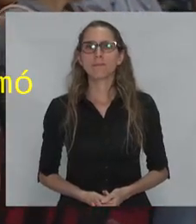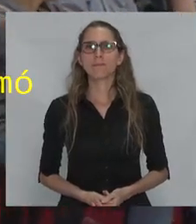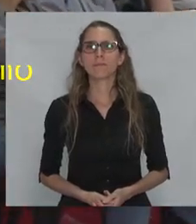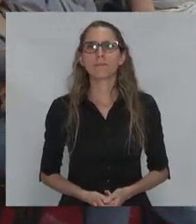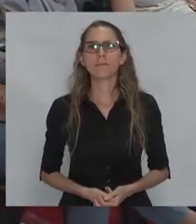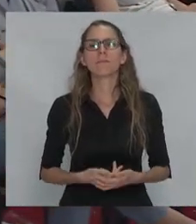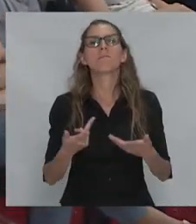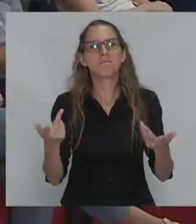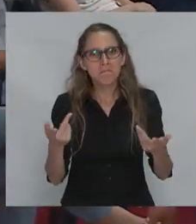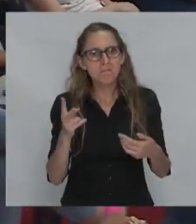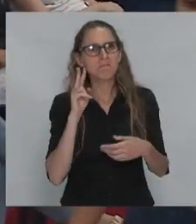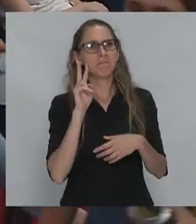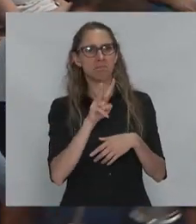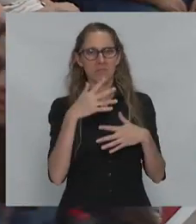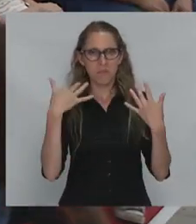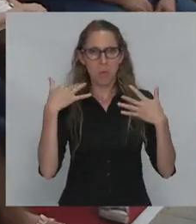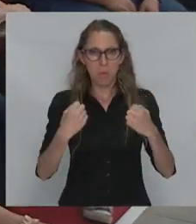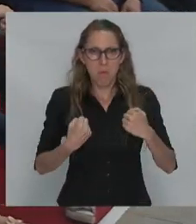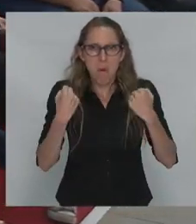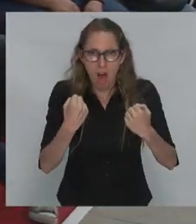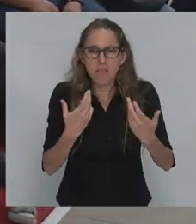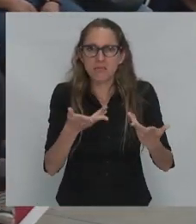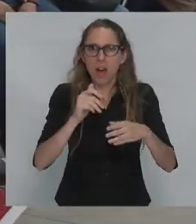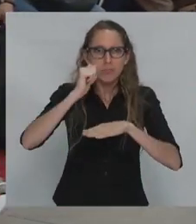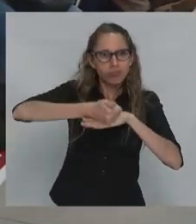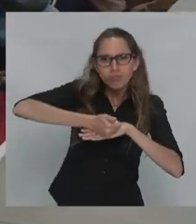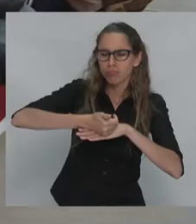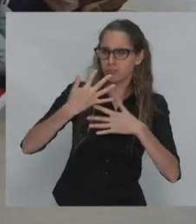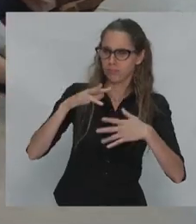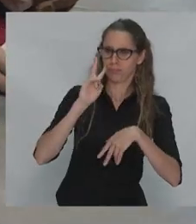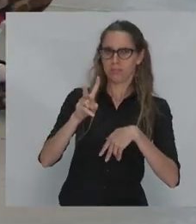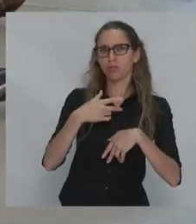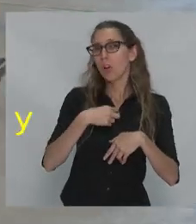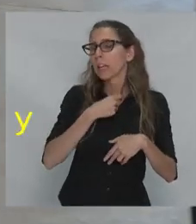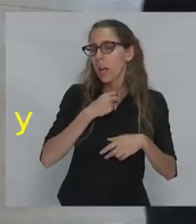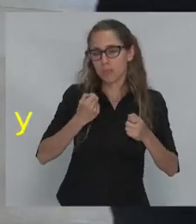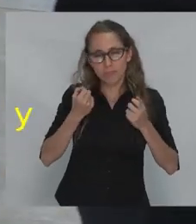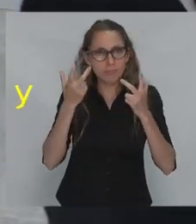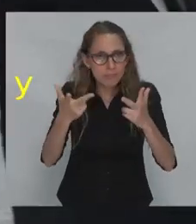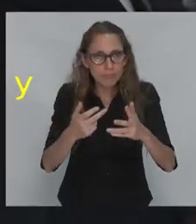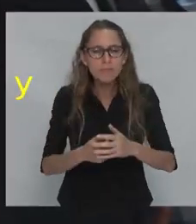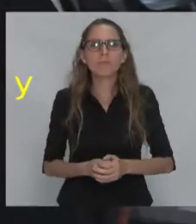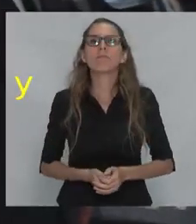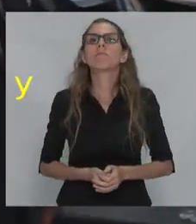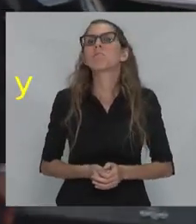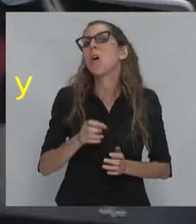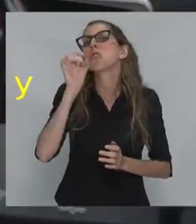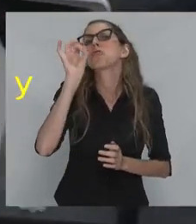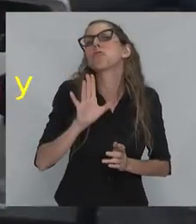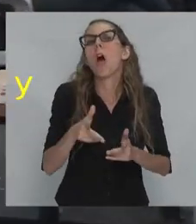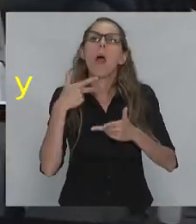présence. Et je dois vous dire une chose, et ça n'est pas simplement pour faire un peu plaisir à tous les amis qui sont là.